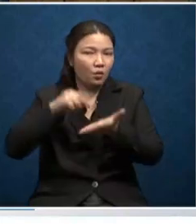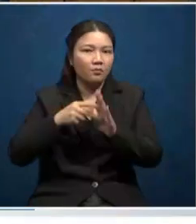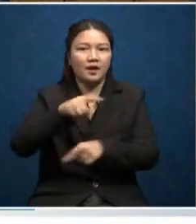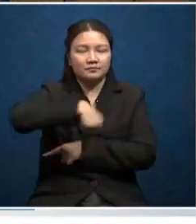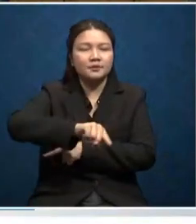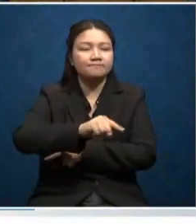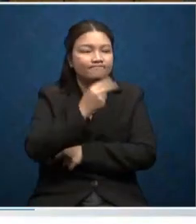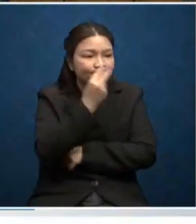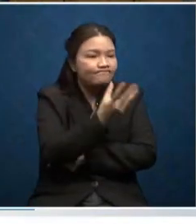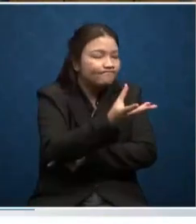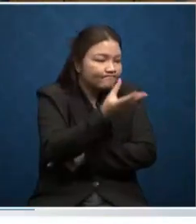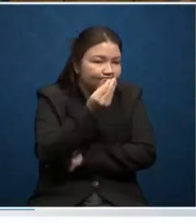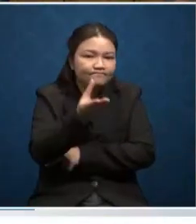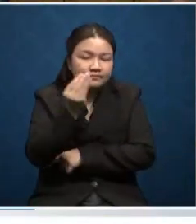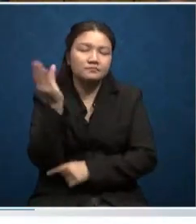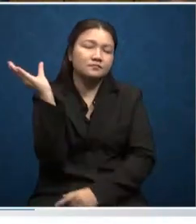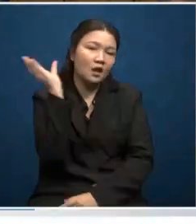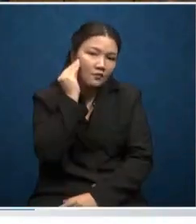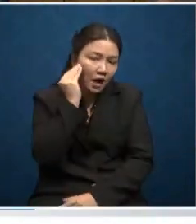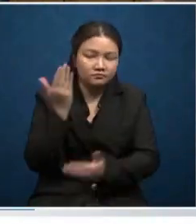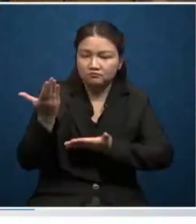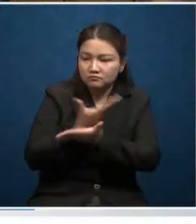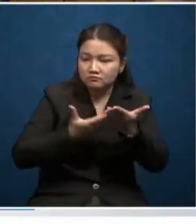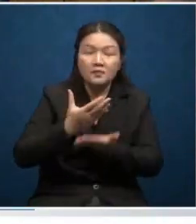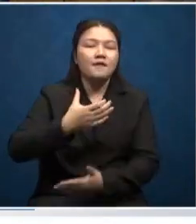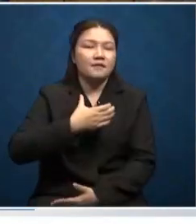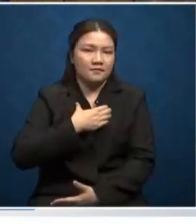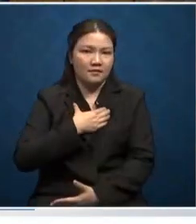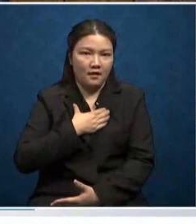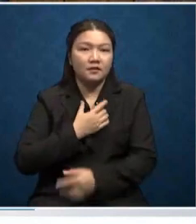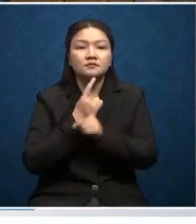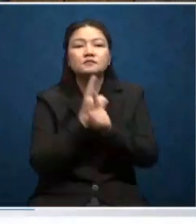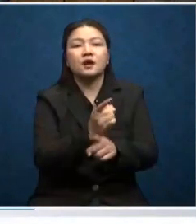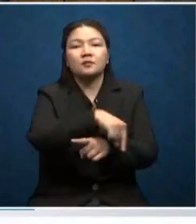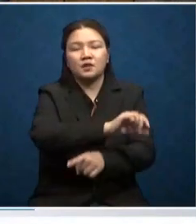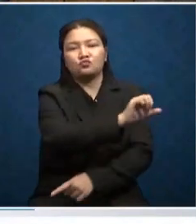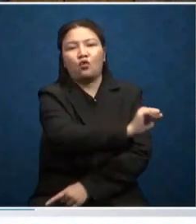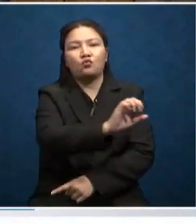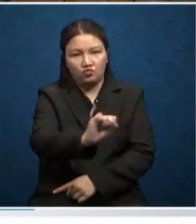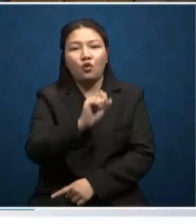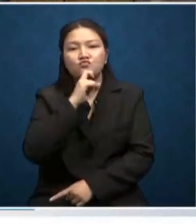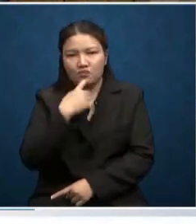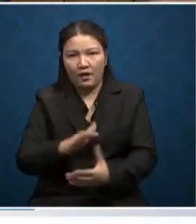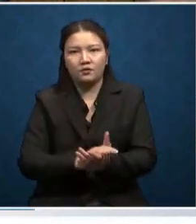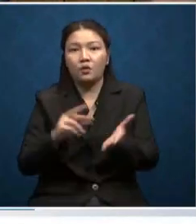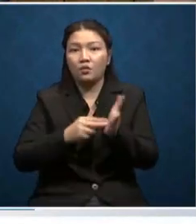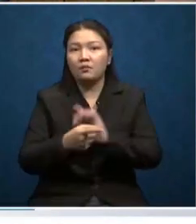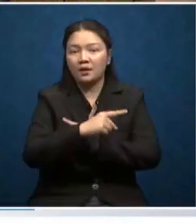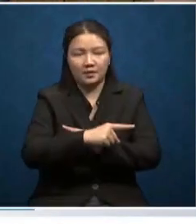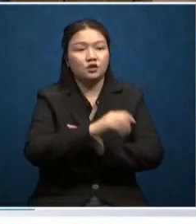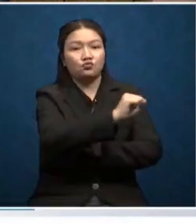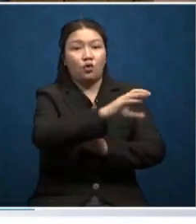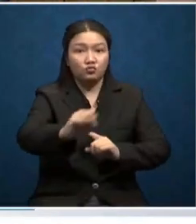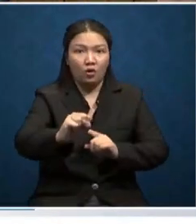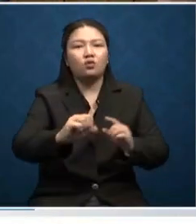รับฟังพร้อมที่จะพิจารณาร่างพระบัญญัติจากสภาผู้แทนราษฎรซึ่งถือว่าเป็นสภาที่